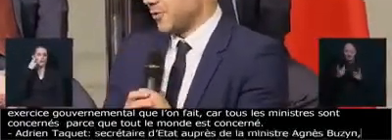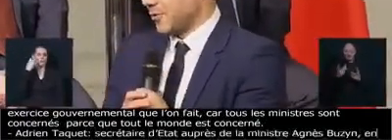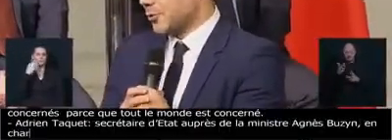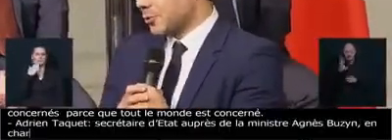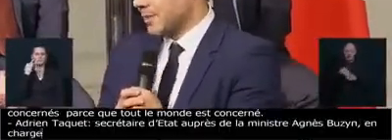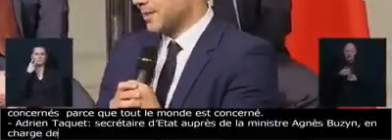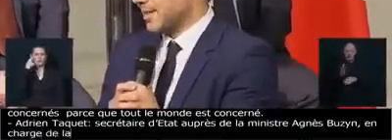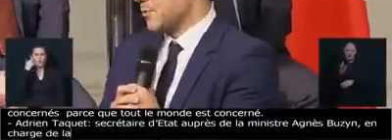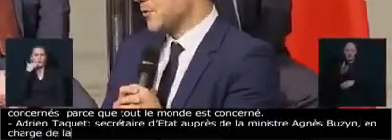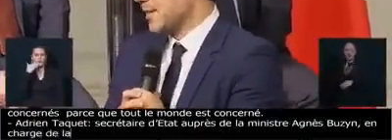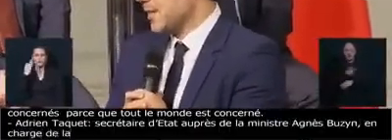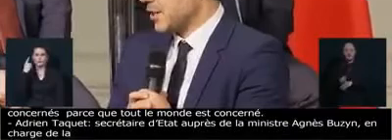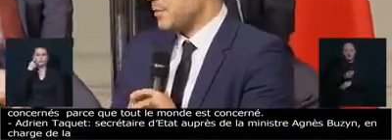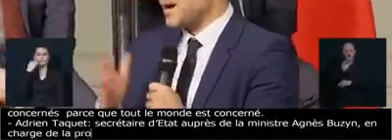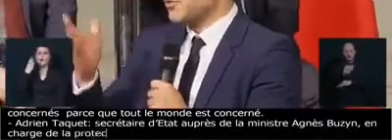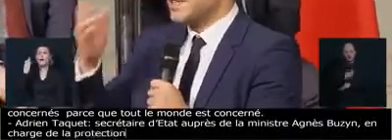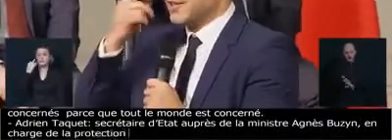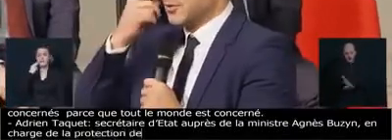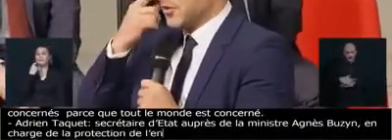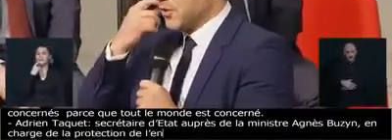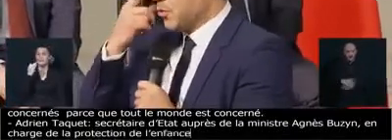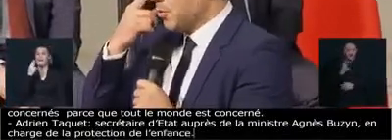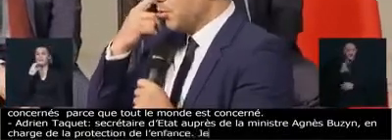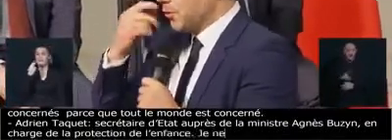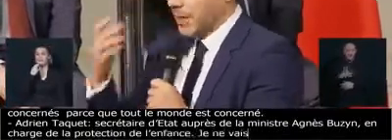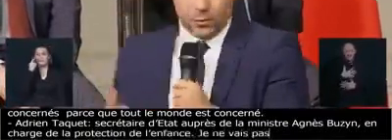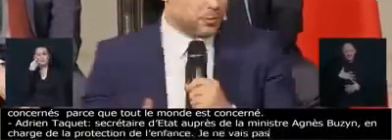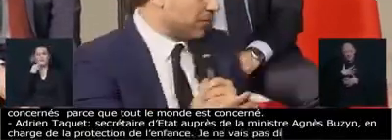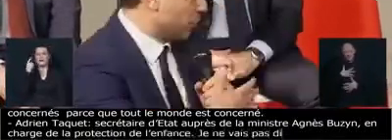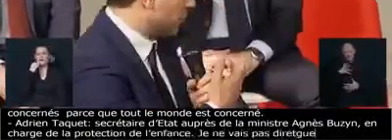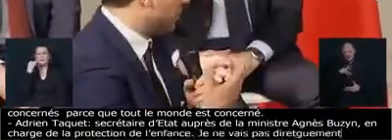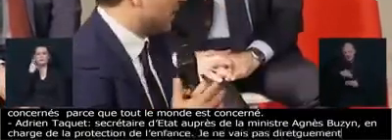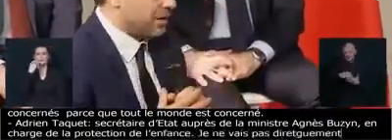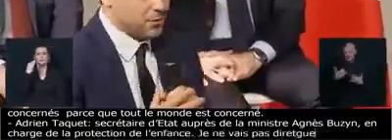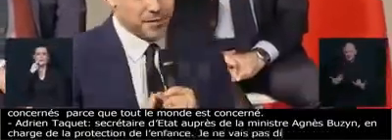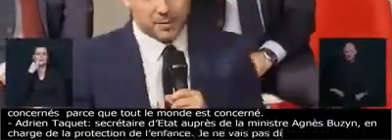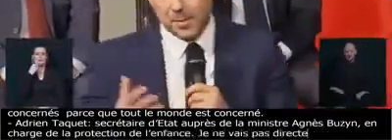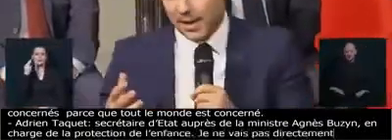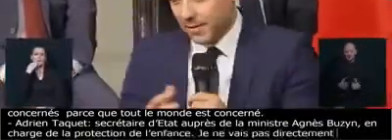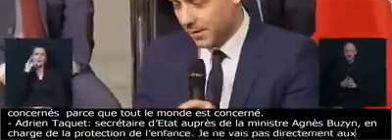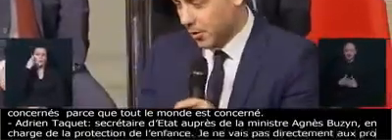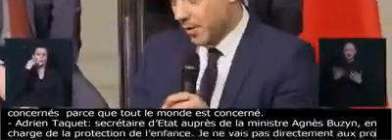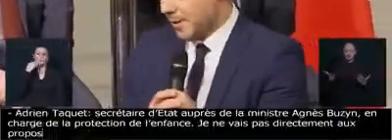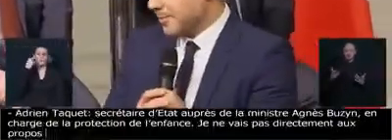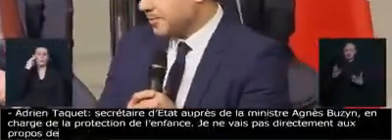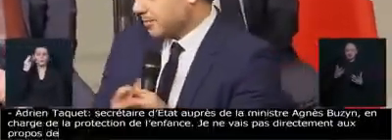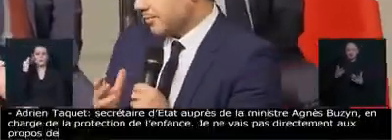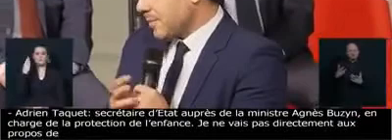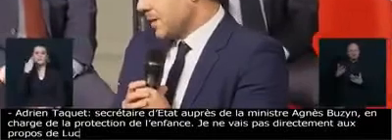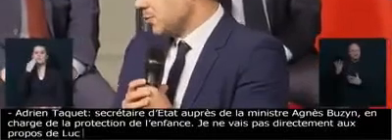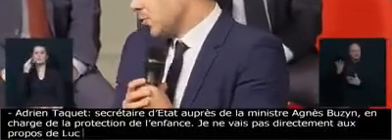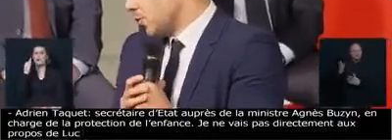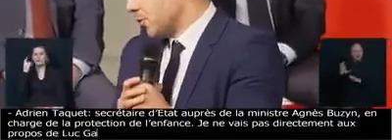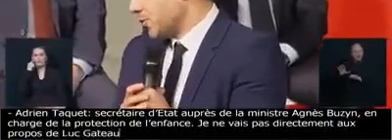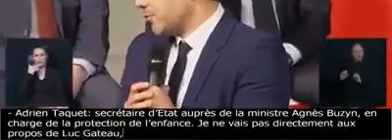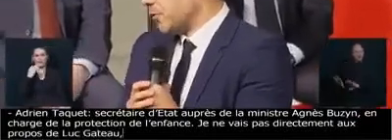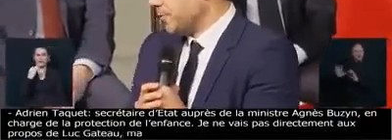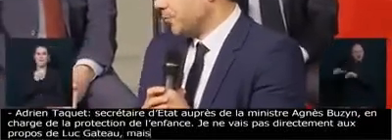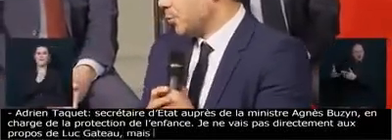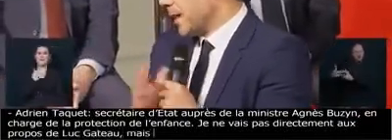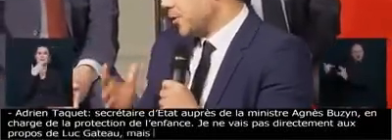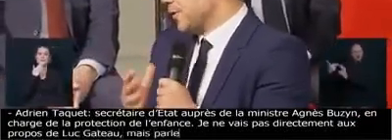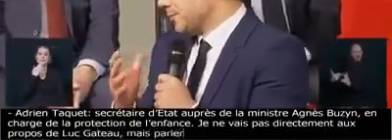vous aujourd'hui, sincèrement. Je ne vais pas répondre directement aux propos de Luc Gatto, peut-être que Sophie voudra le faire, mais parler effectivement d'autres